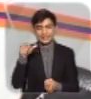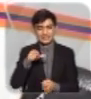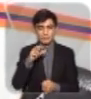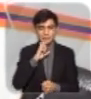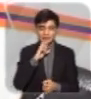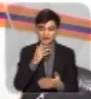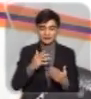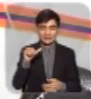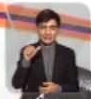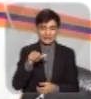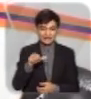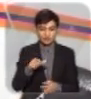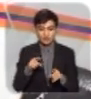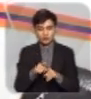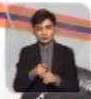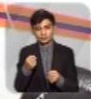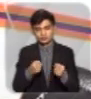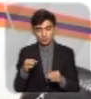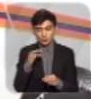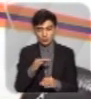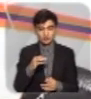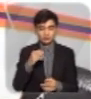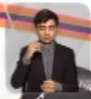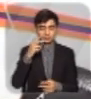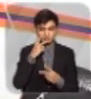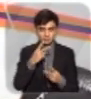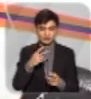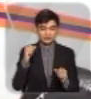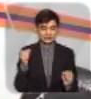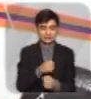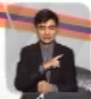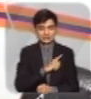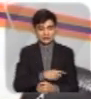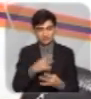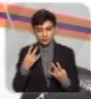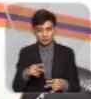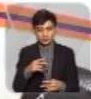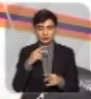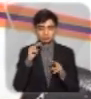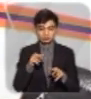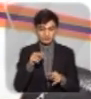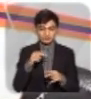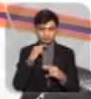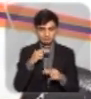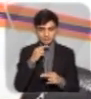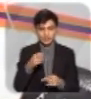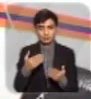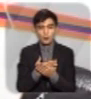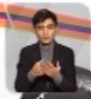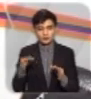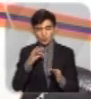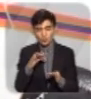топливе, общественного транспорта, избирать умеренную скорость, следить за информацией